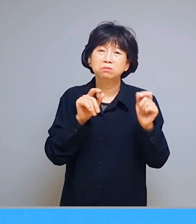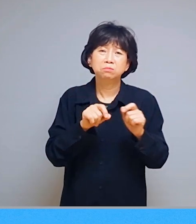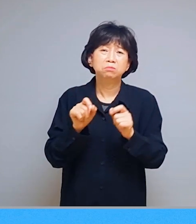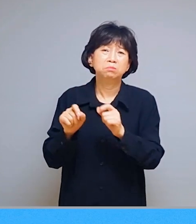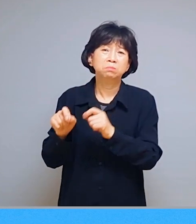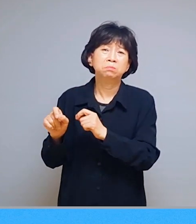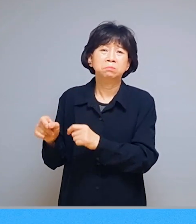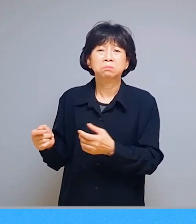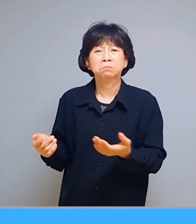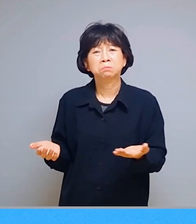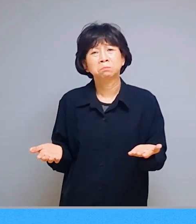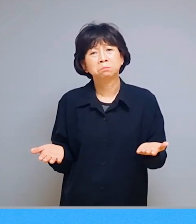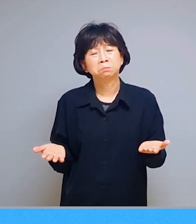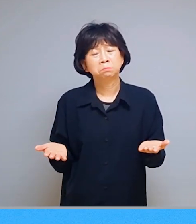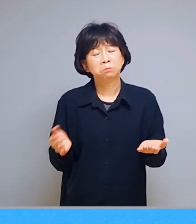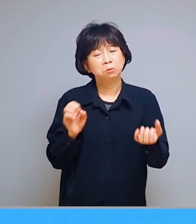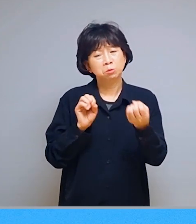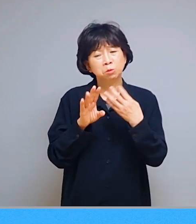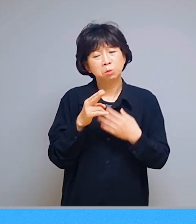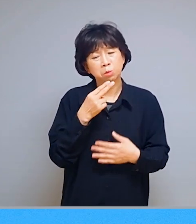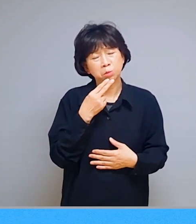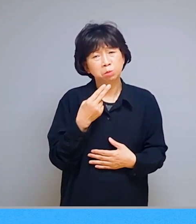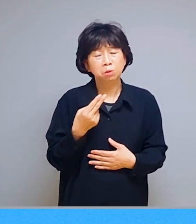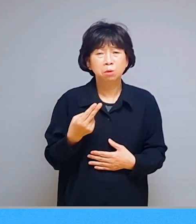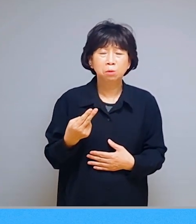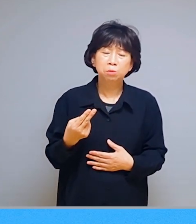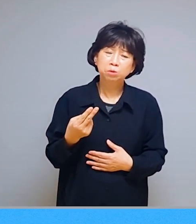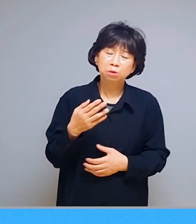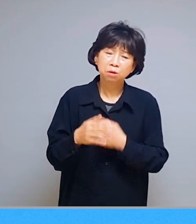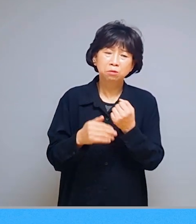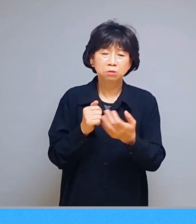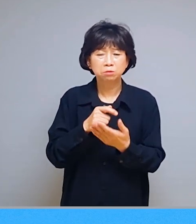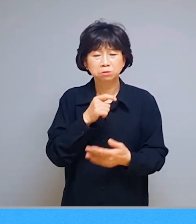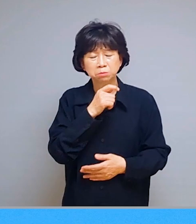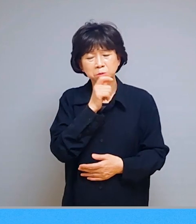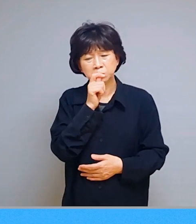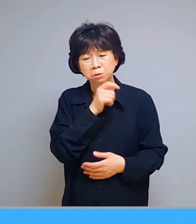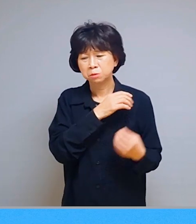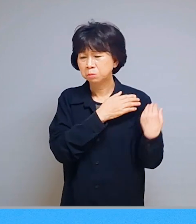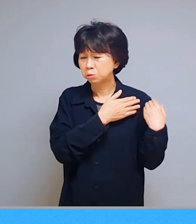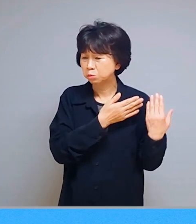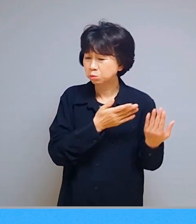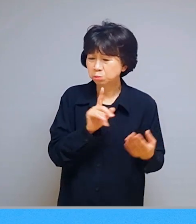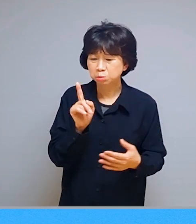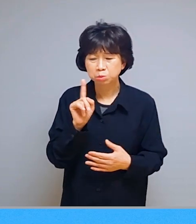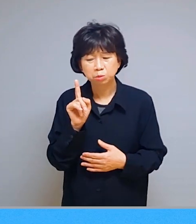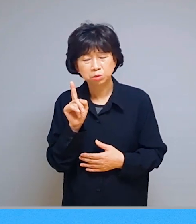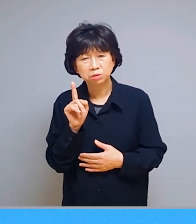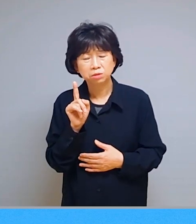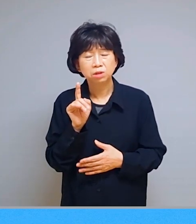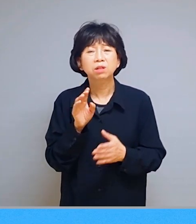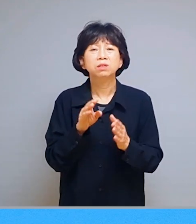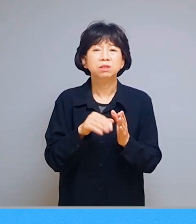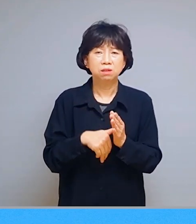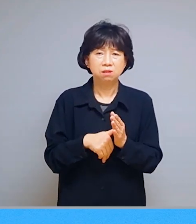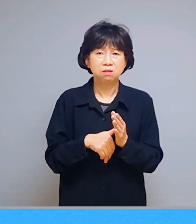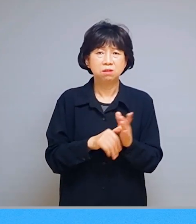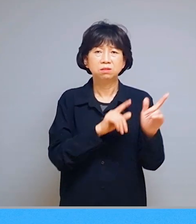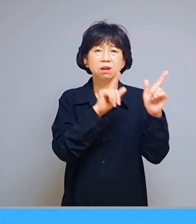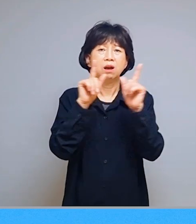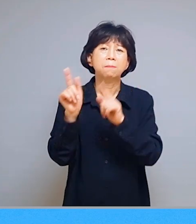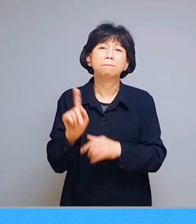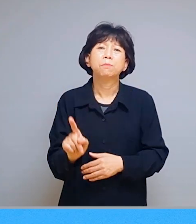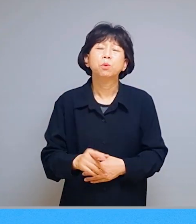안 해주시네요. 하나님 응답 안 하시는 거예요. 하나님이 침묵하고 계시는 거예요. 여러분 그때 우리의